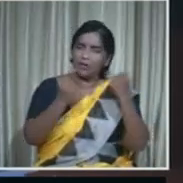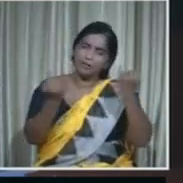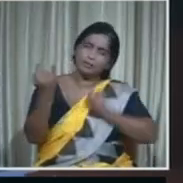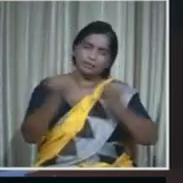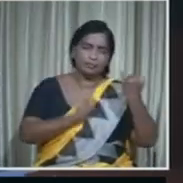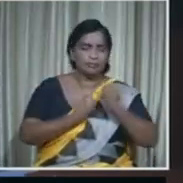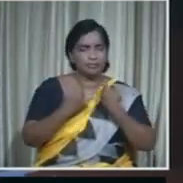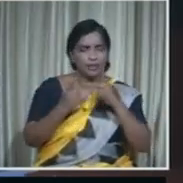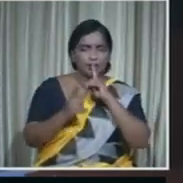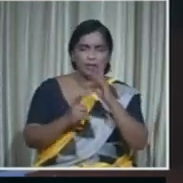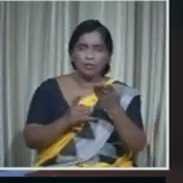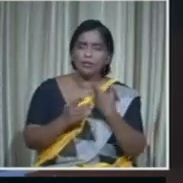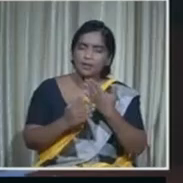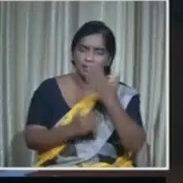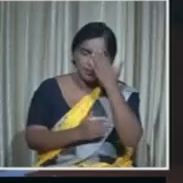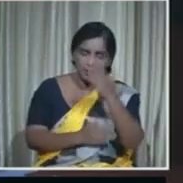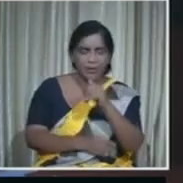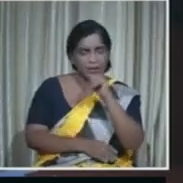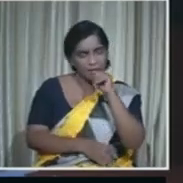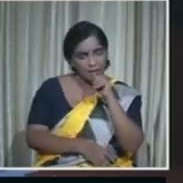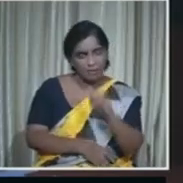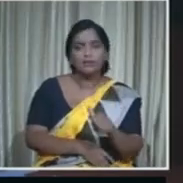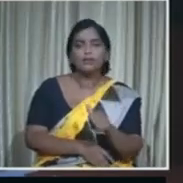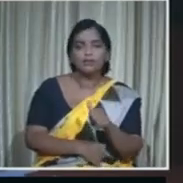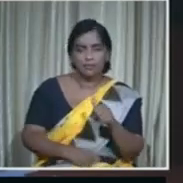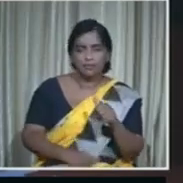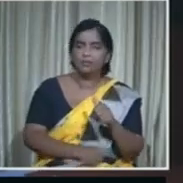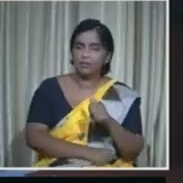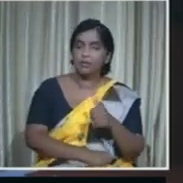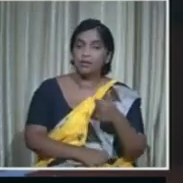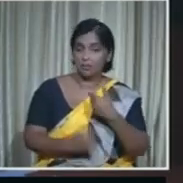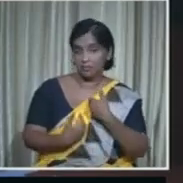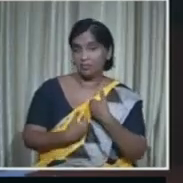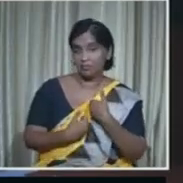පුළුවන්. මා ඉතාමත් අවංකව සහ සත්භාවයෙන් සහ මේක මගේ